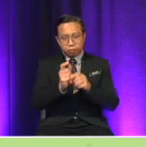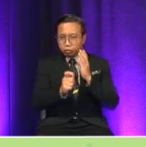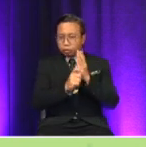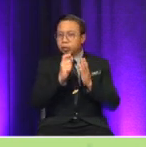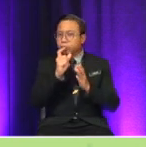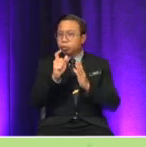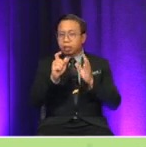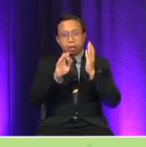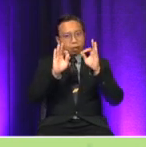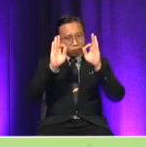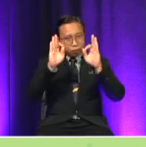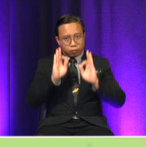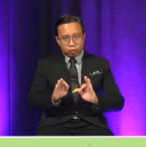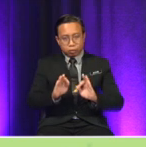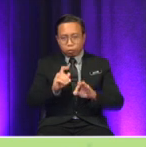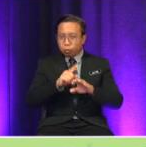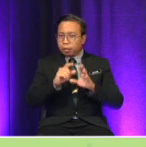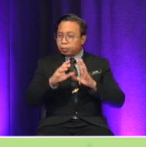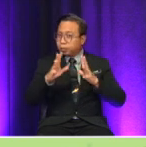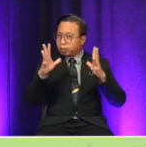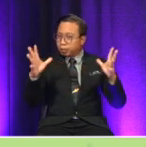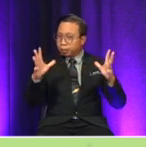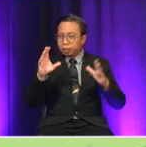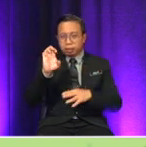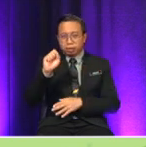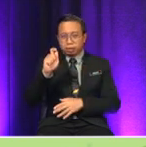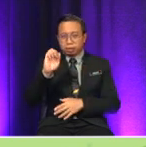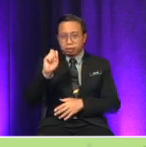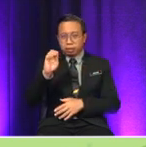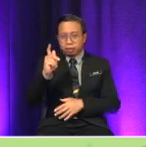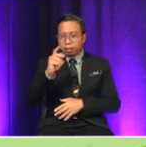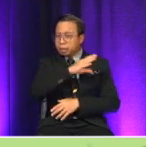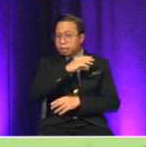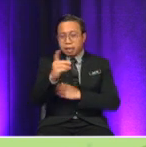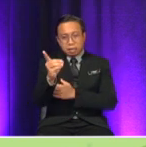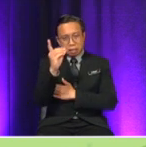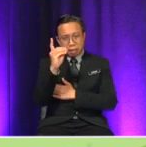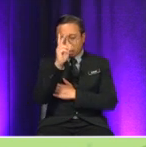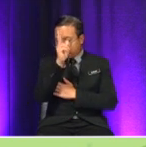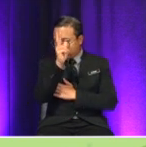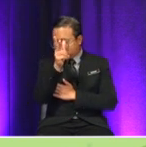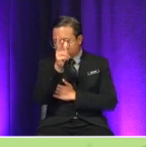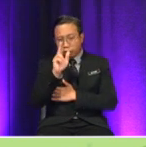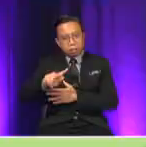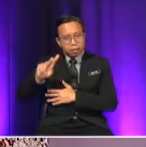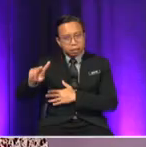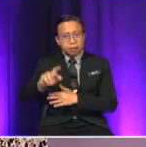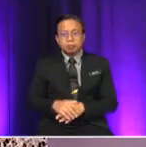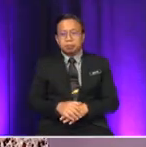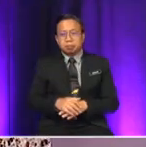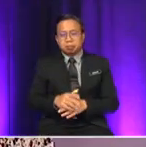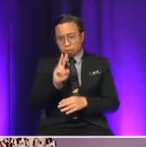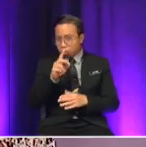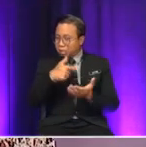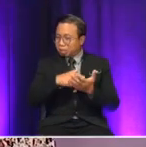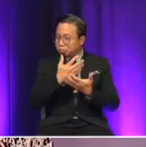bukanlah faktor bagi perkembangan estetika dan juga daya kreatif kanak-kanak. Dan ada dua lagi faktor yang tidak tertulis di situ